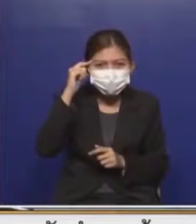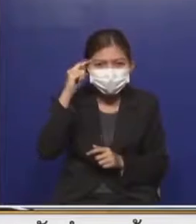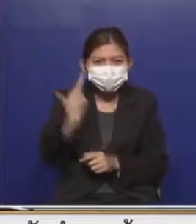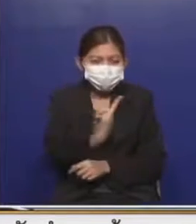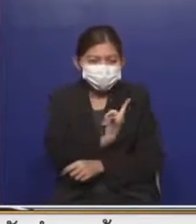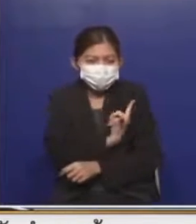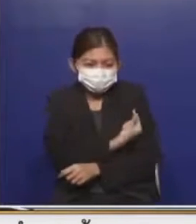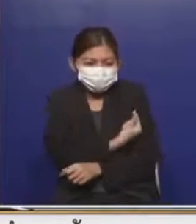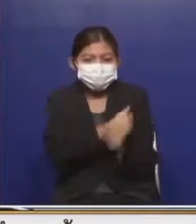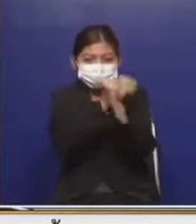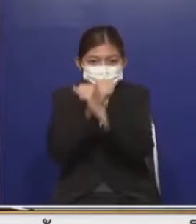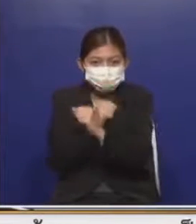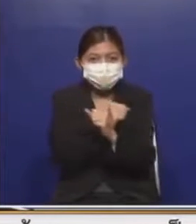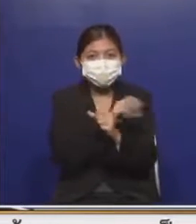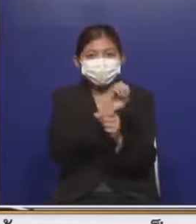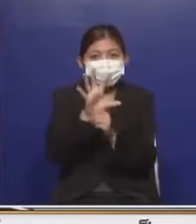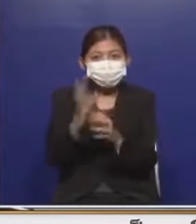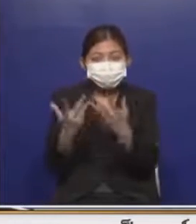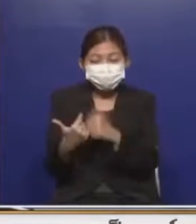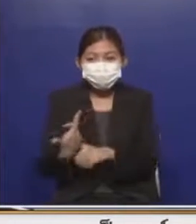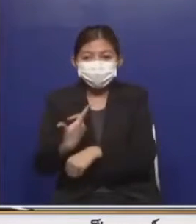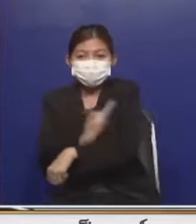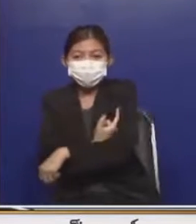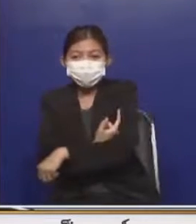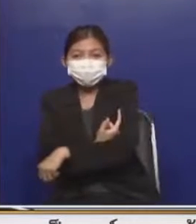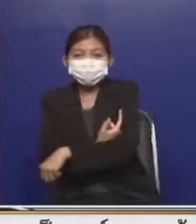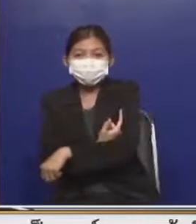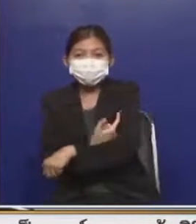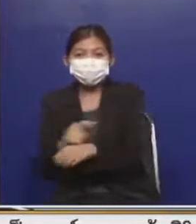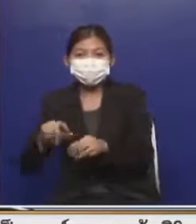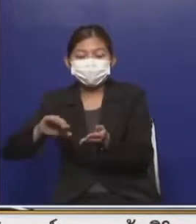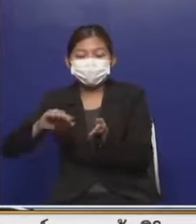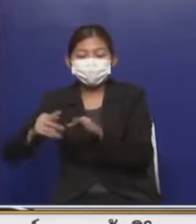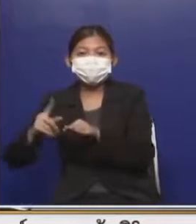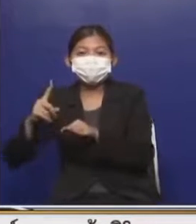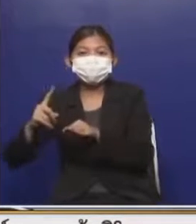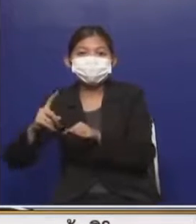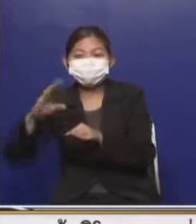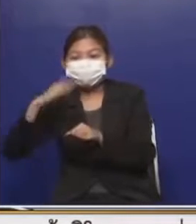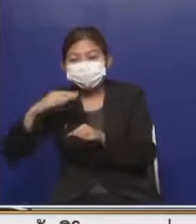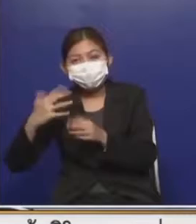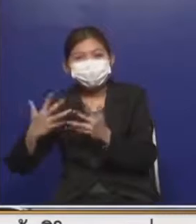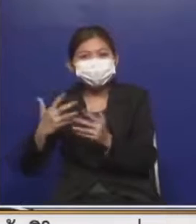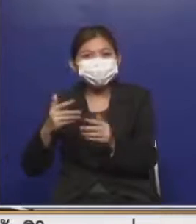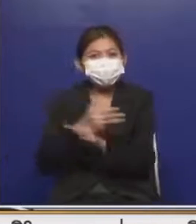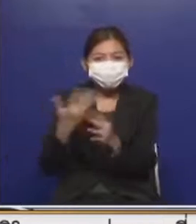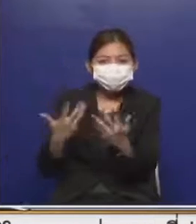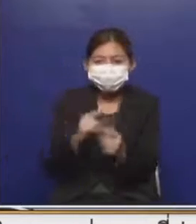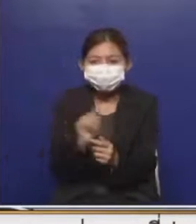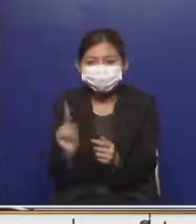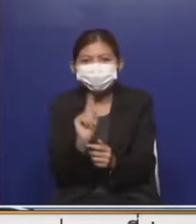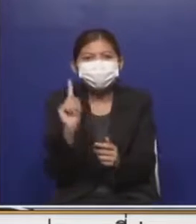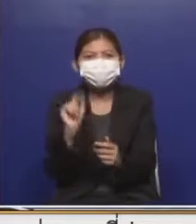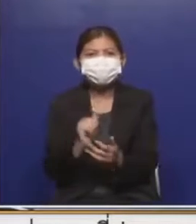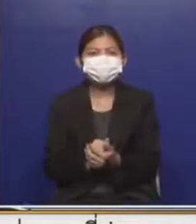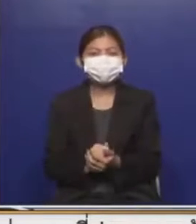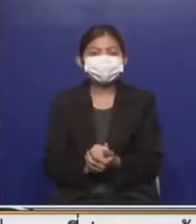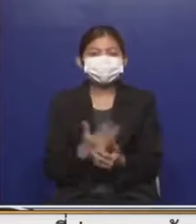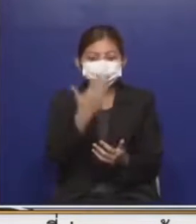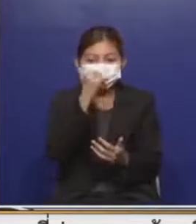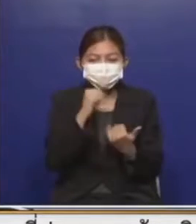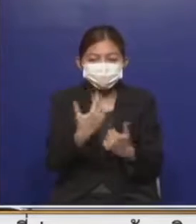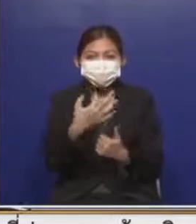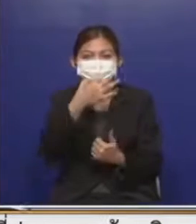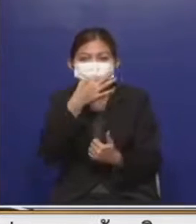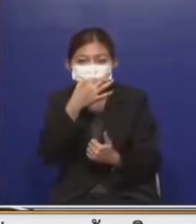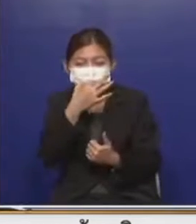ก่อนกันคนททำมาค้าขายพูปกบการลายย SMEยิ่งทำยมแต่นี่มีแต่เจ้งมีคนตกงานไปแล้วถ